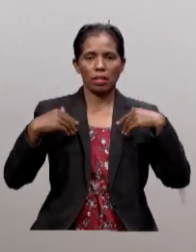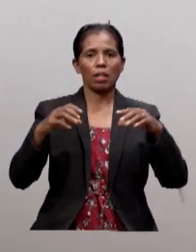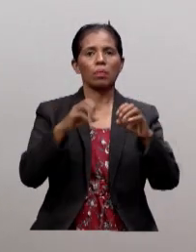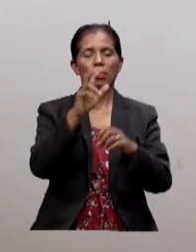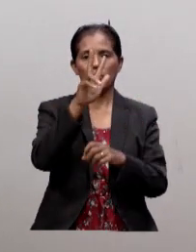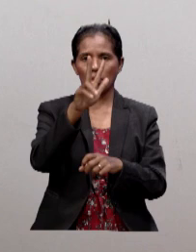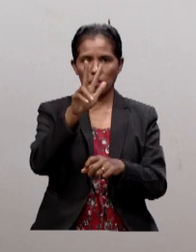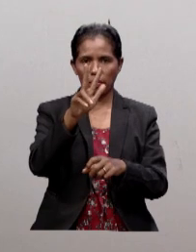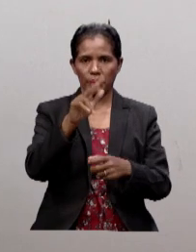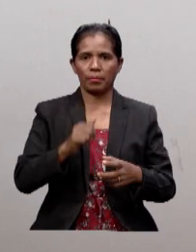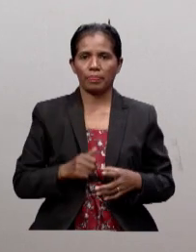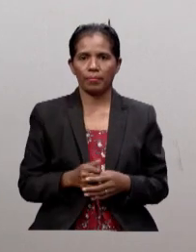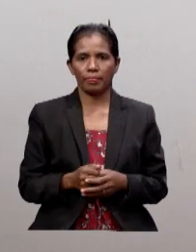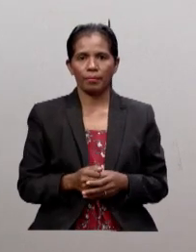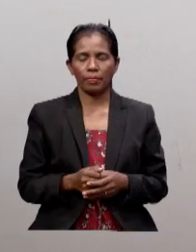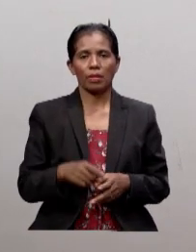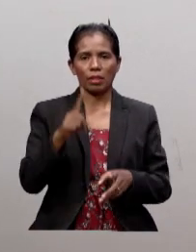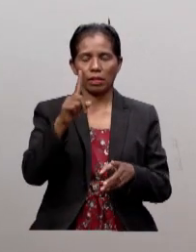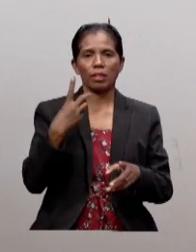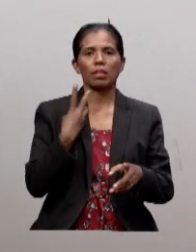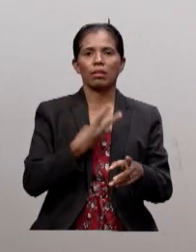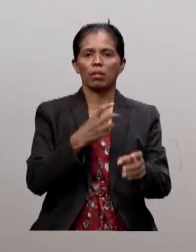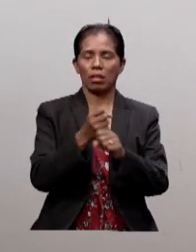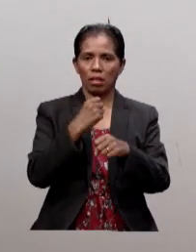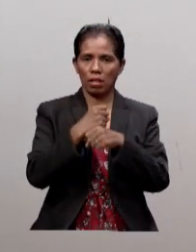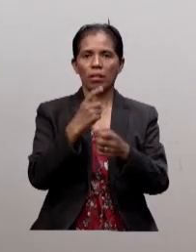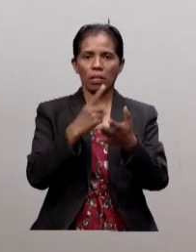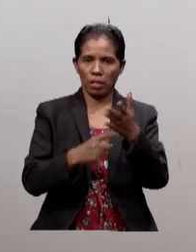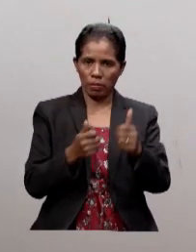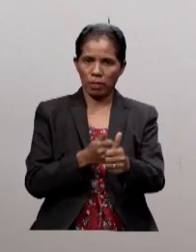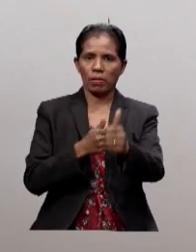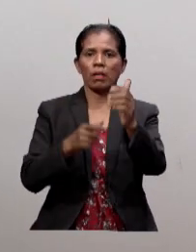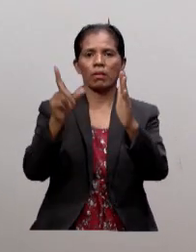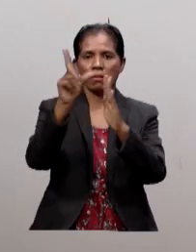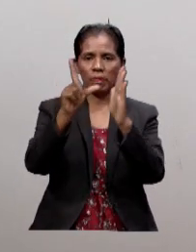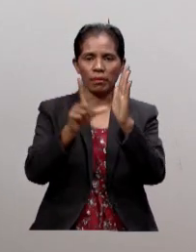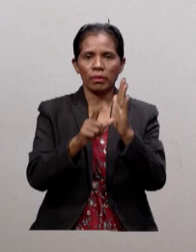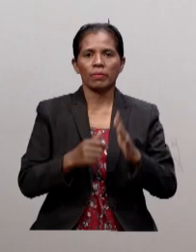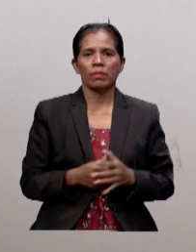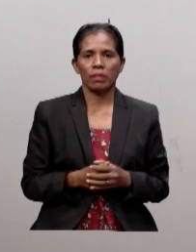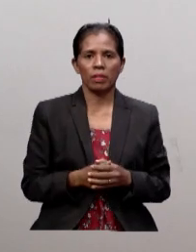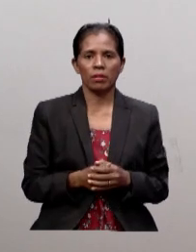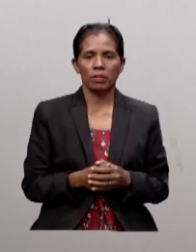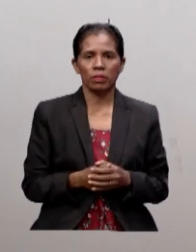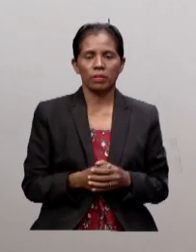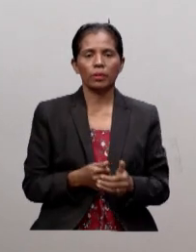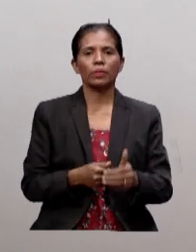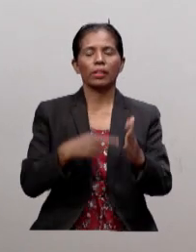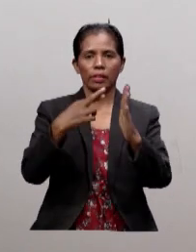ida Ita halau sa dama tirle, tanto organika, tanto regulamen